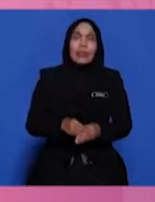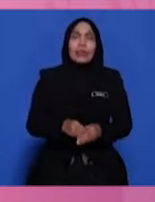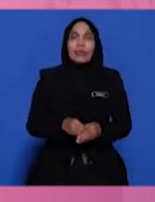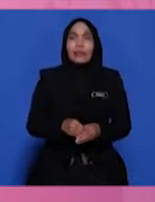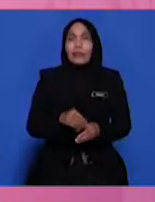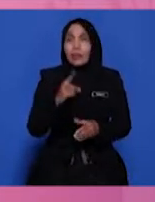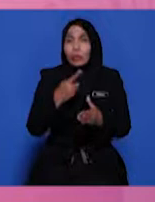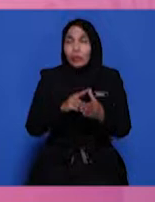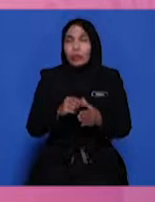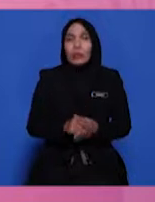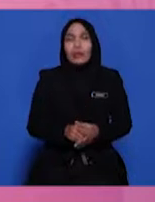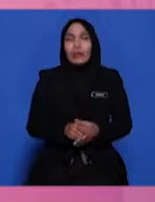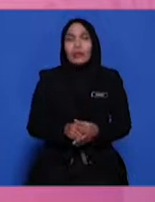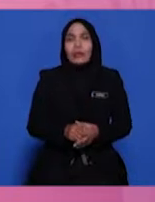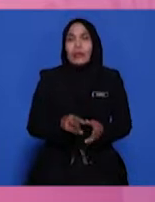perlu menyimpan